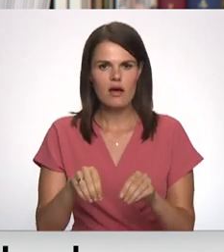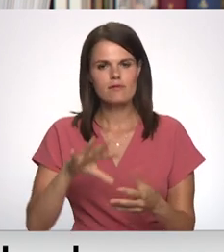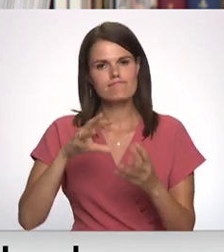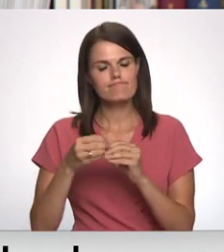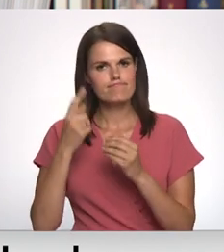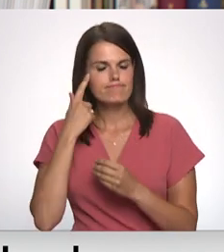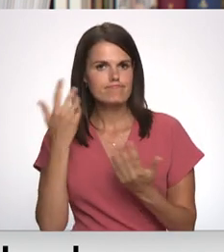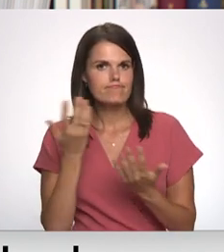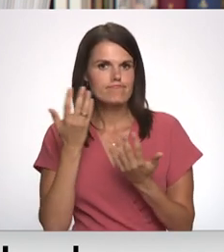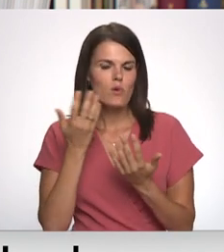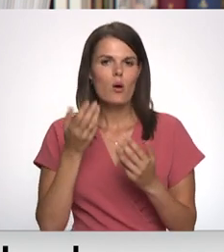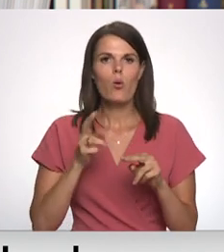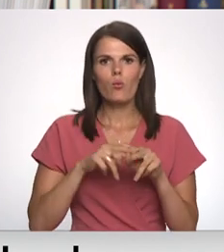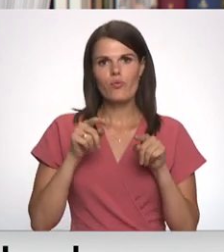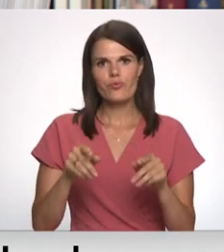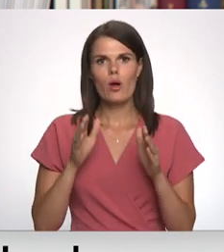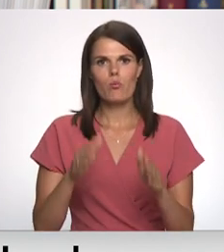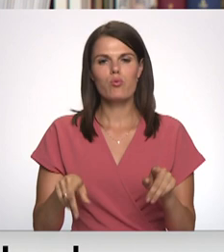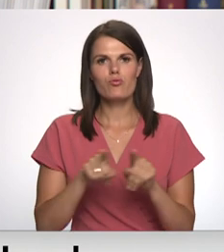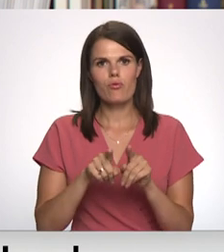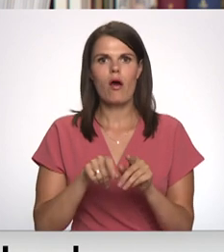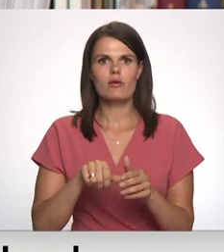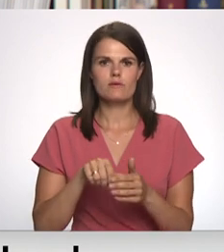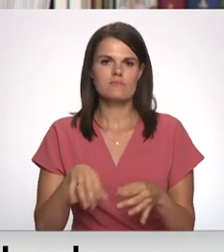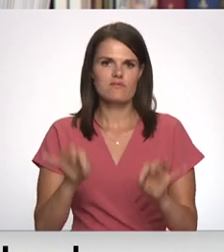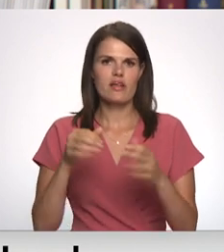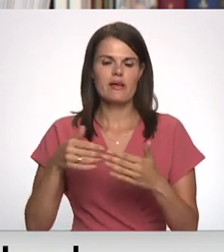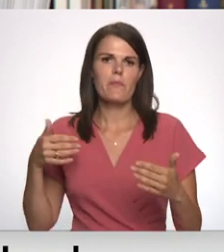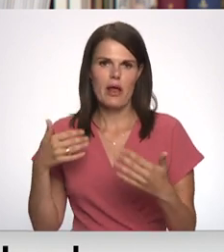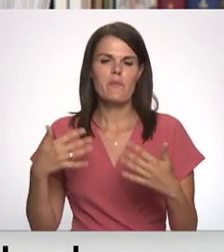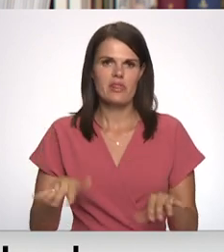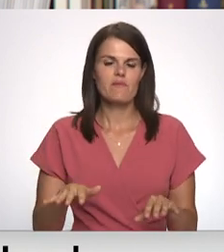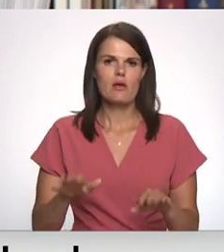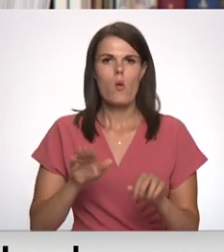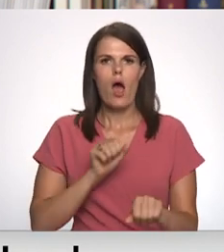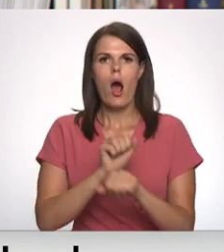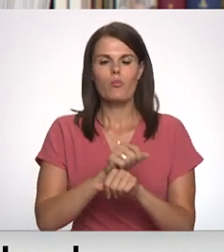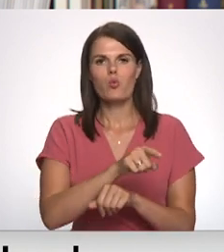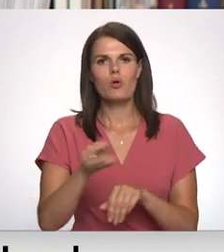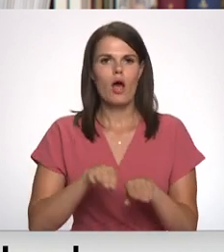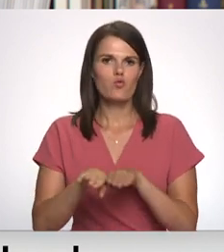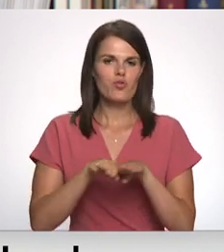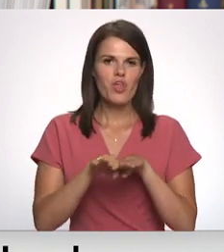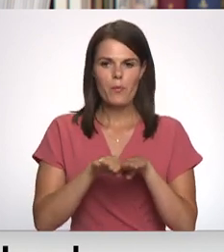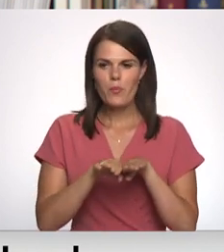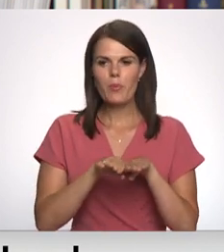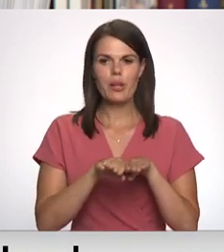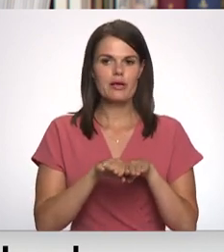secinājumus. Un turklāt tam būtu arī ģenerāla preventīva nozīme, lai atturētu tam